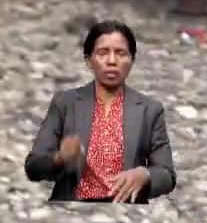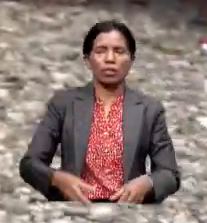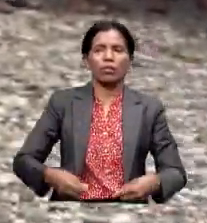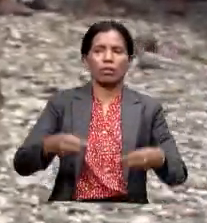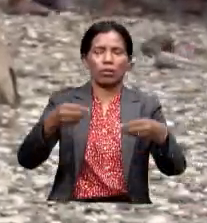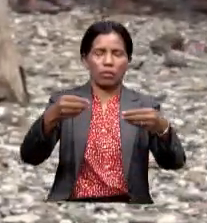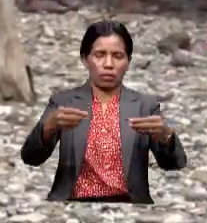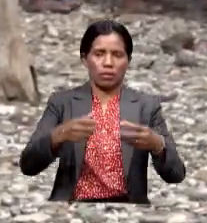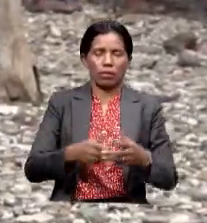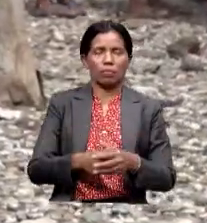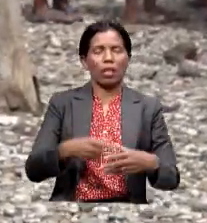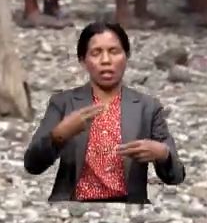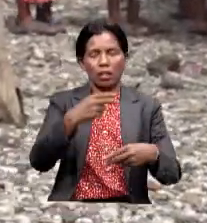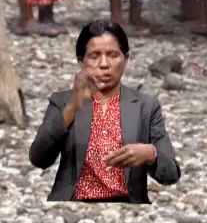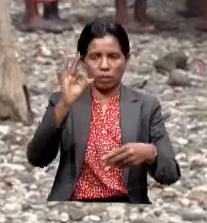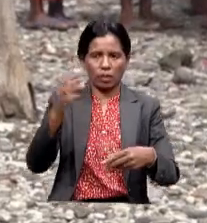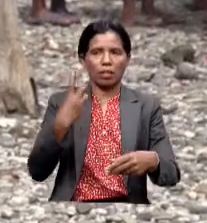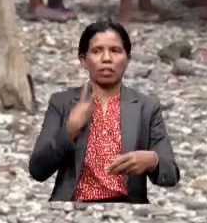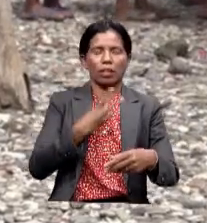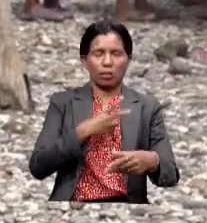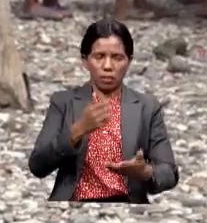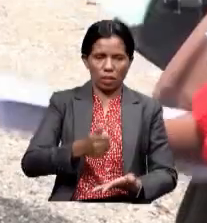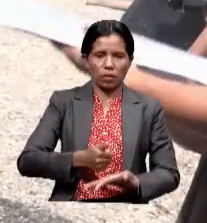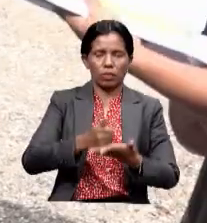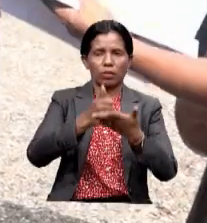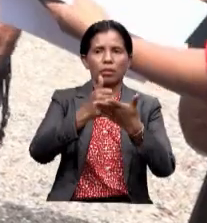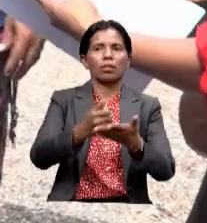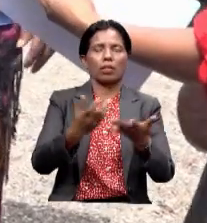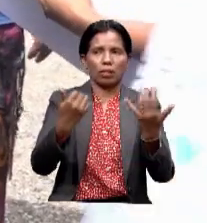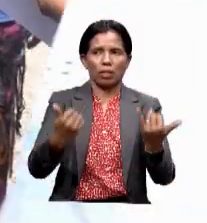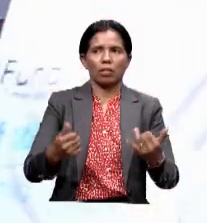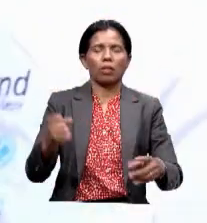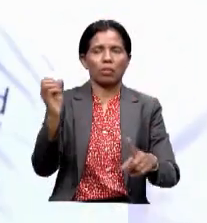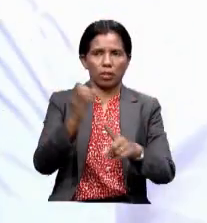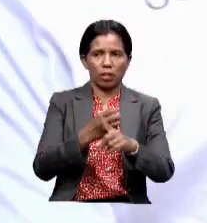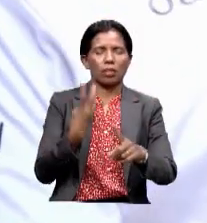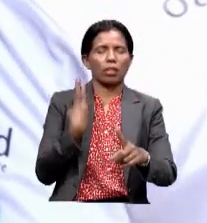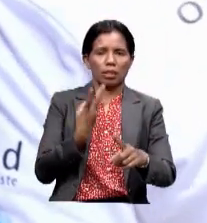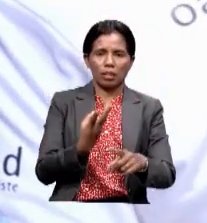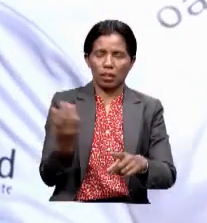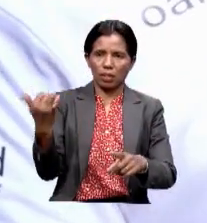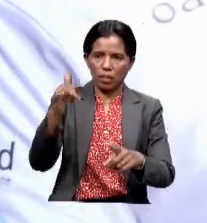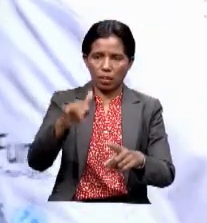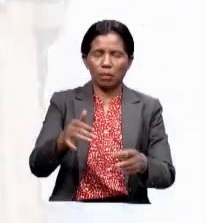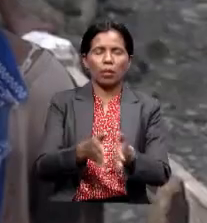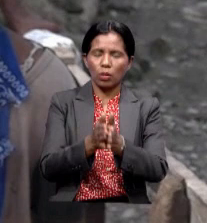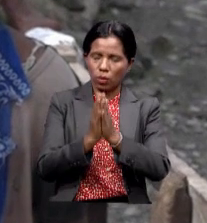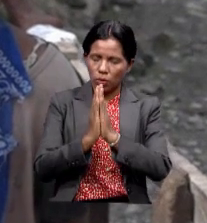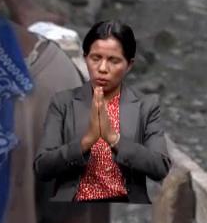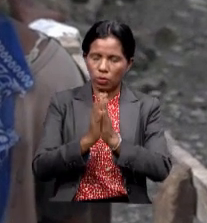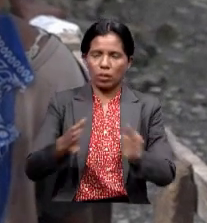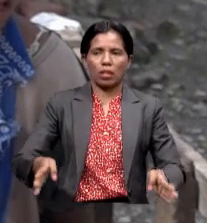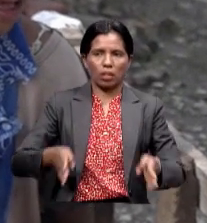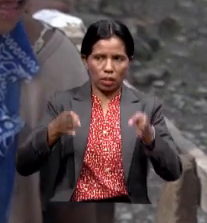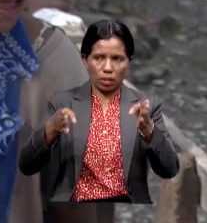liurki liurbot us ihu malaran ita maksa tamatan ne be dene ane sempurna dia kira ban sirap persir bela ba usu kadera ka usu kadera